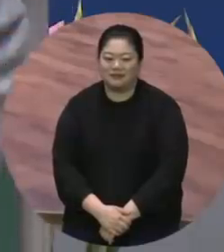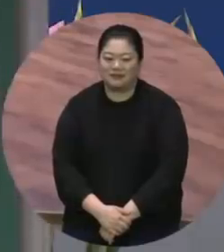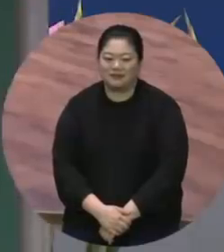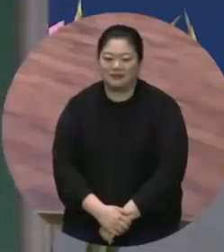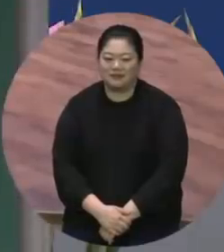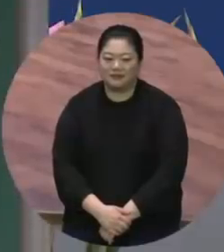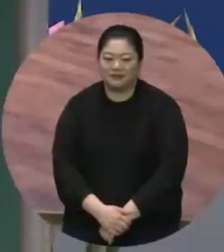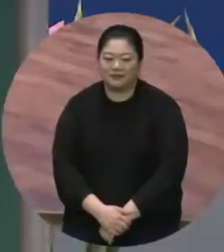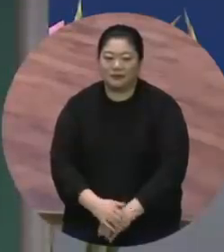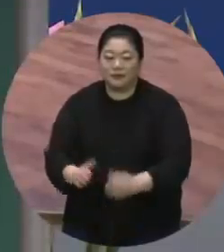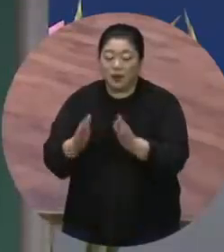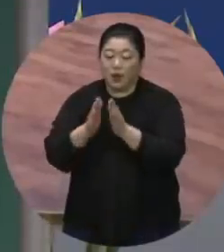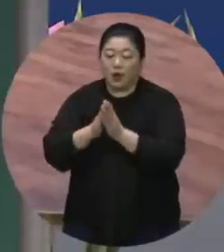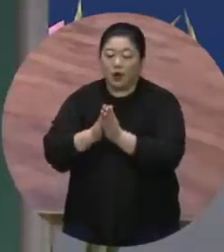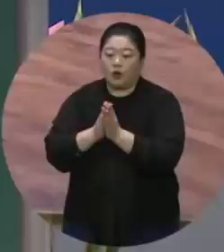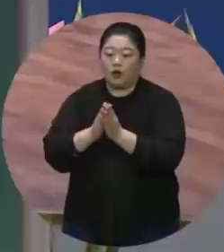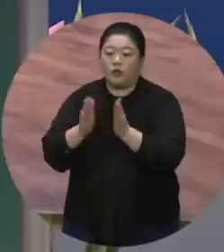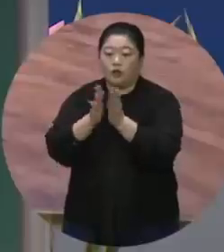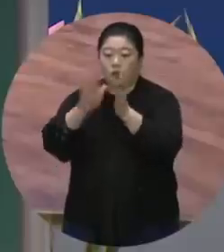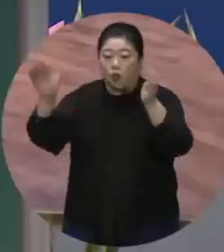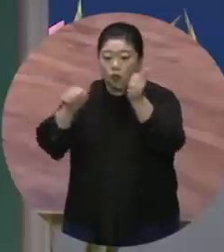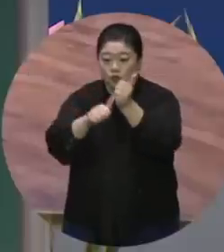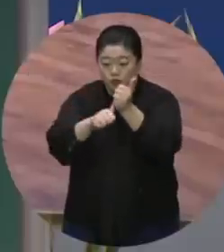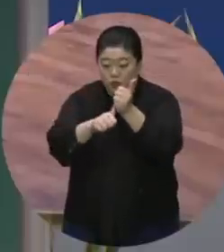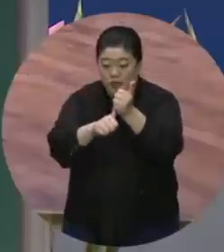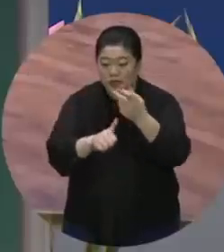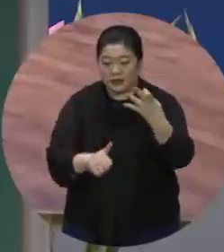여호수아 14장 12절.